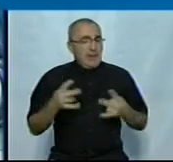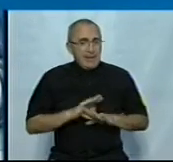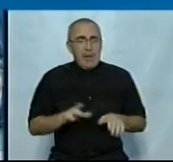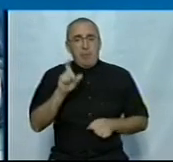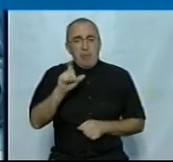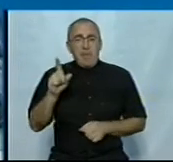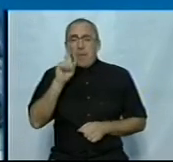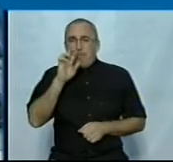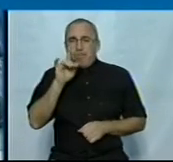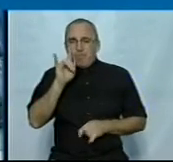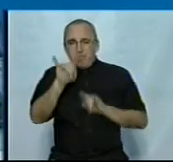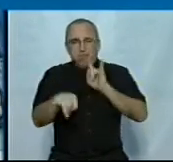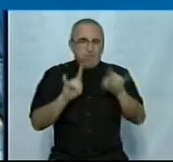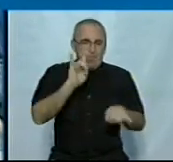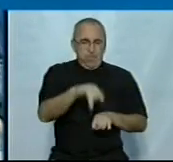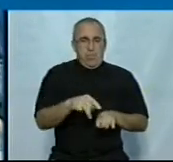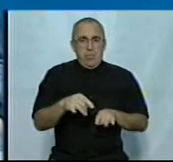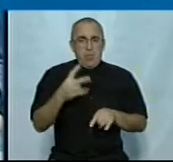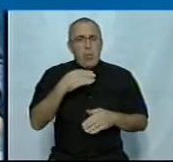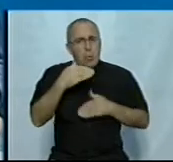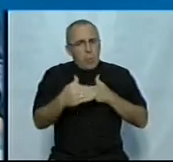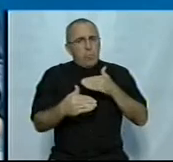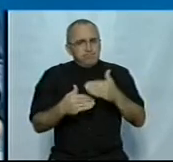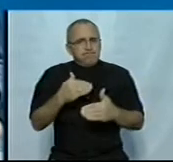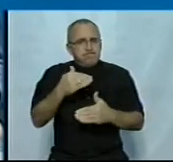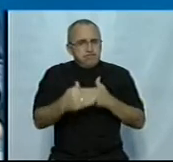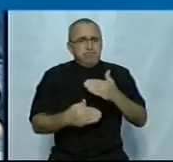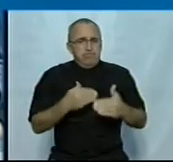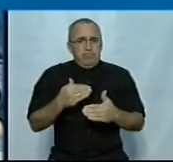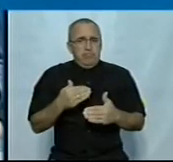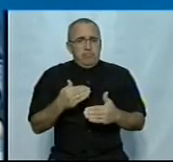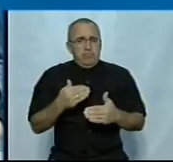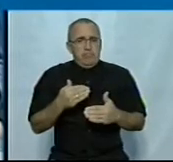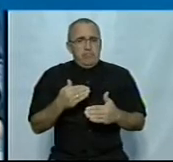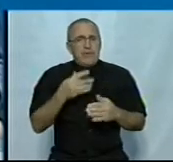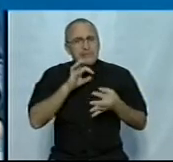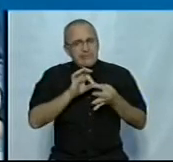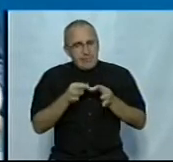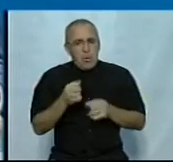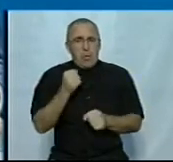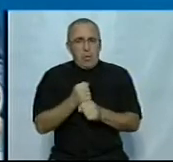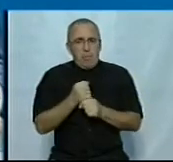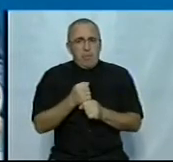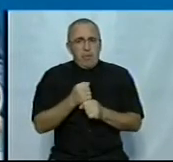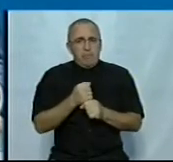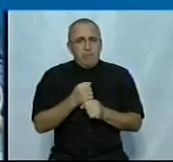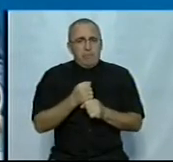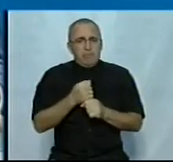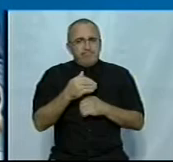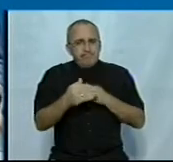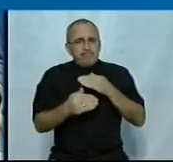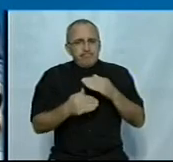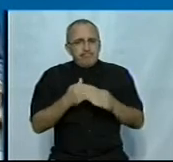ніколи брехати. Треба крок за кроком, як би то не було складно, робити послідовні